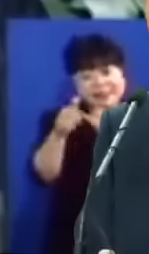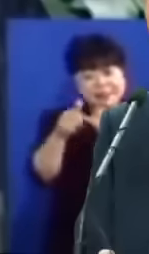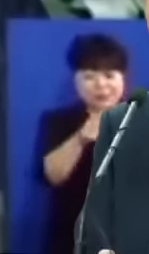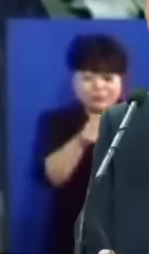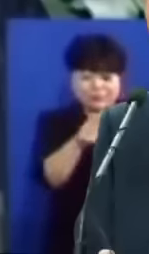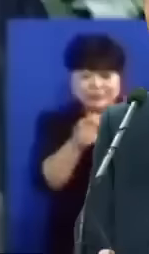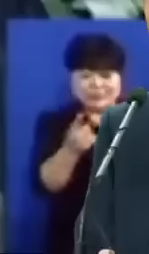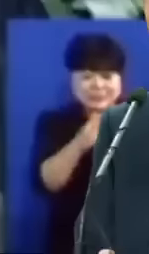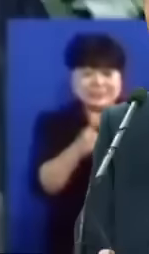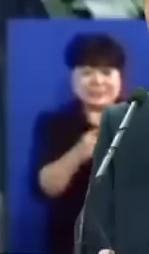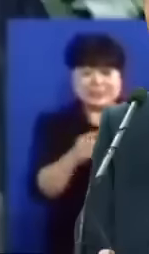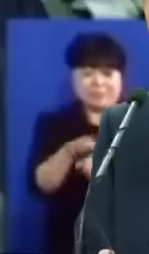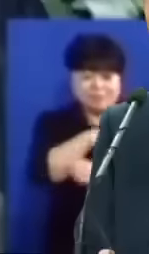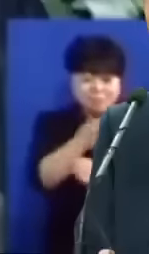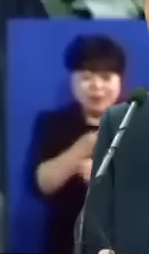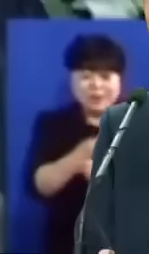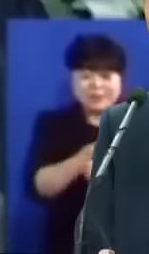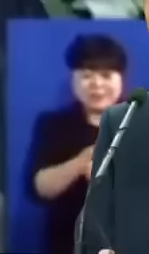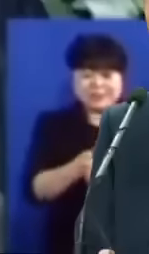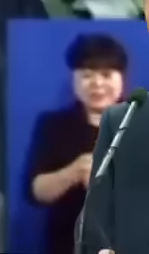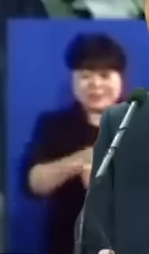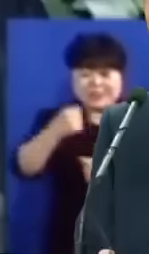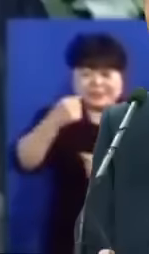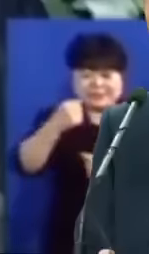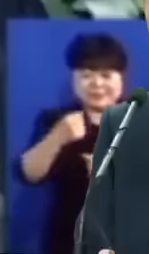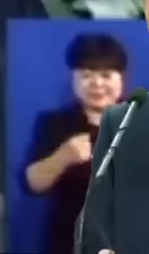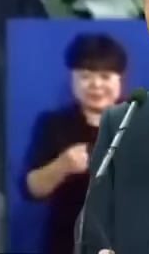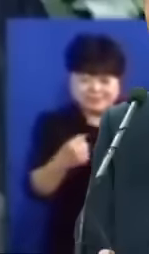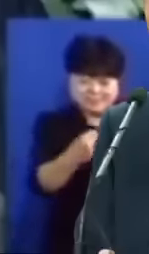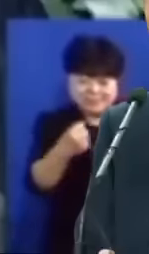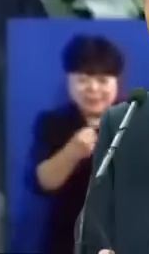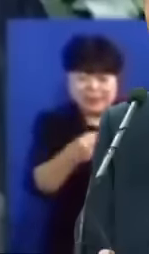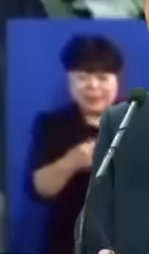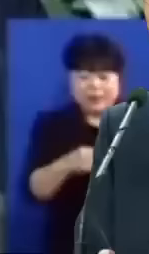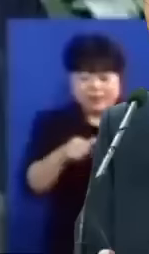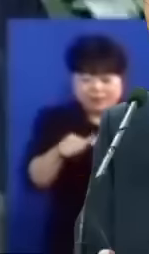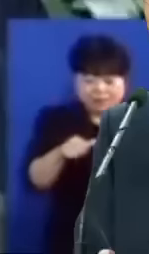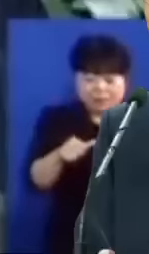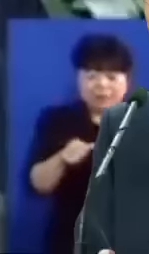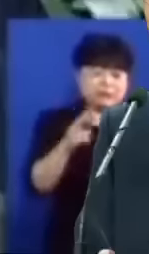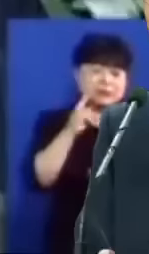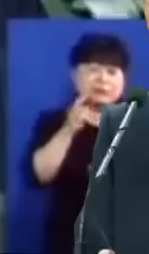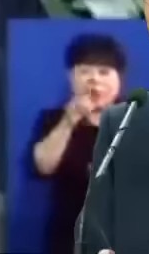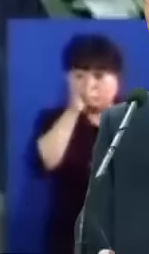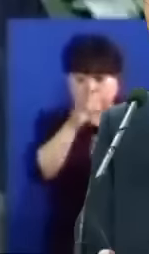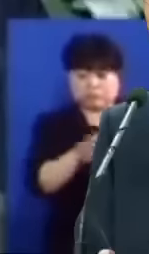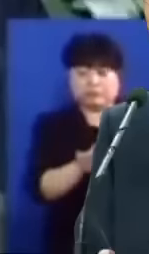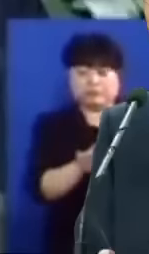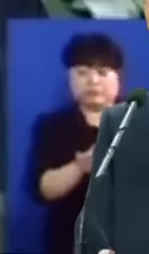남편이나 아내가 서로 주권 다툼을 해서 가정이 복잡한 가정이 많습니다.